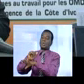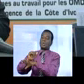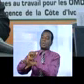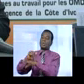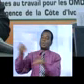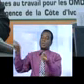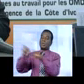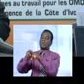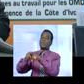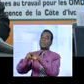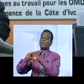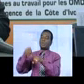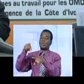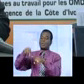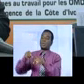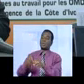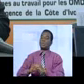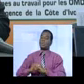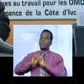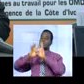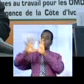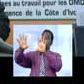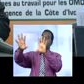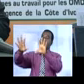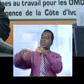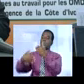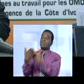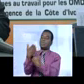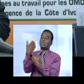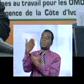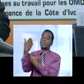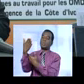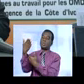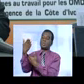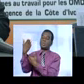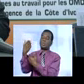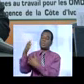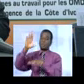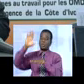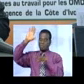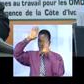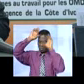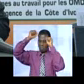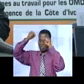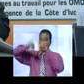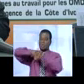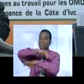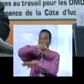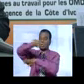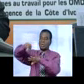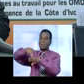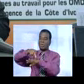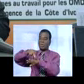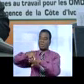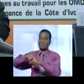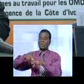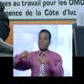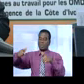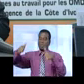telle que projetée par le président de la République,